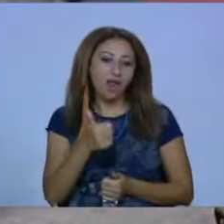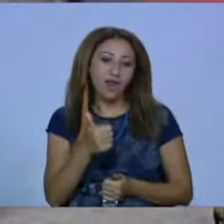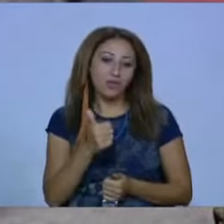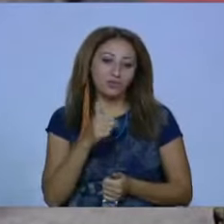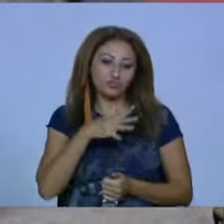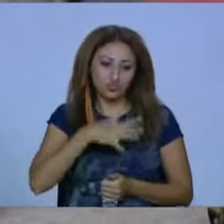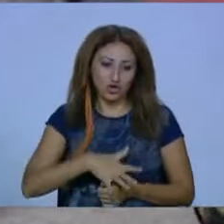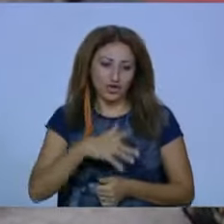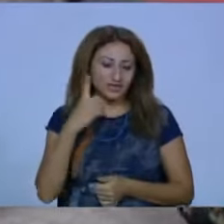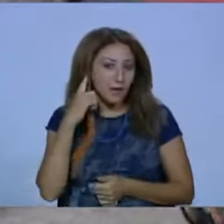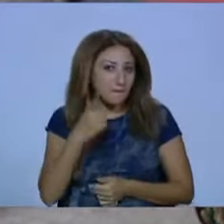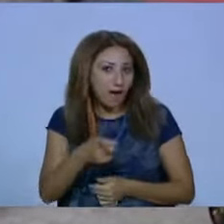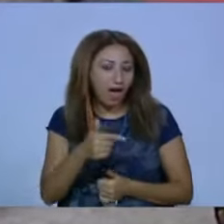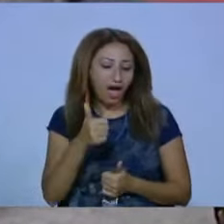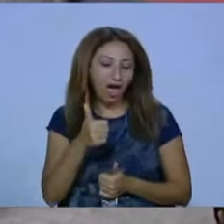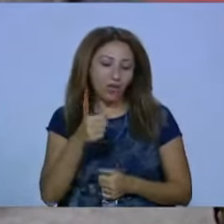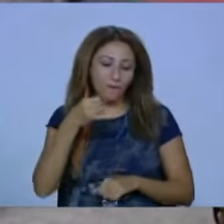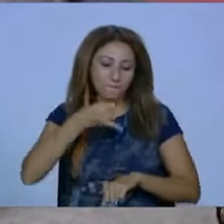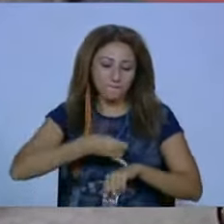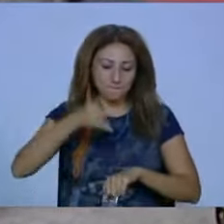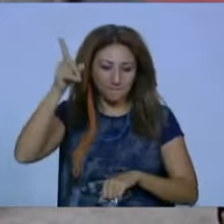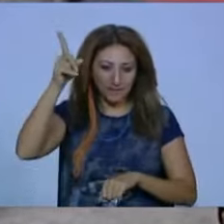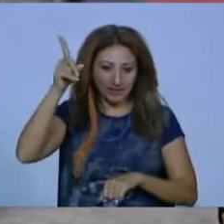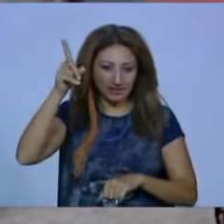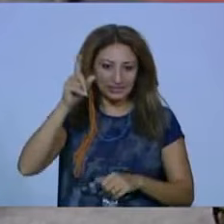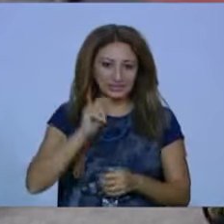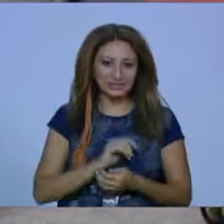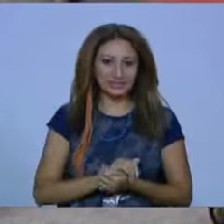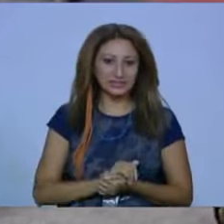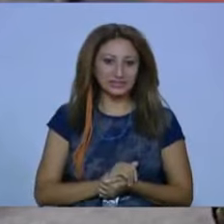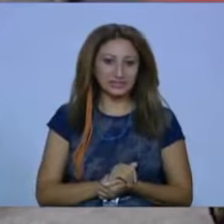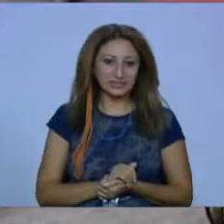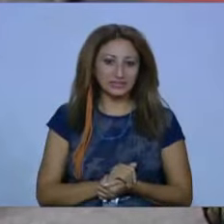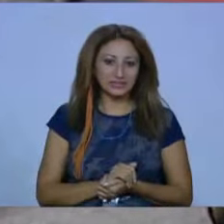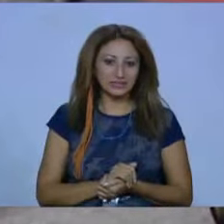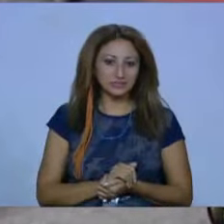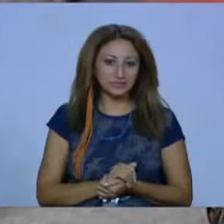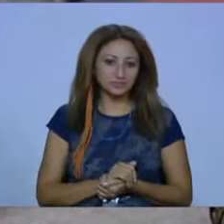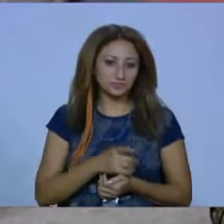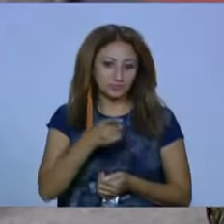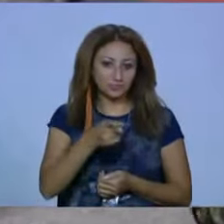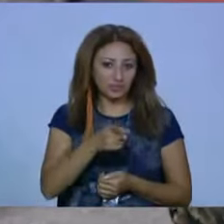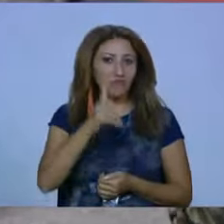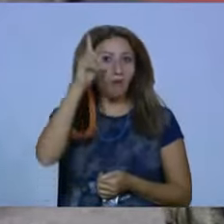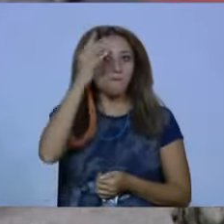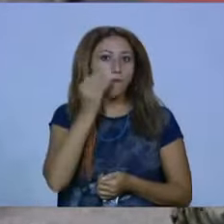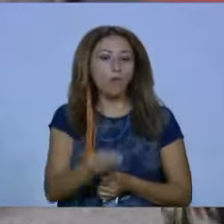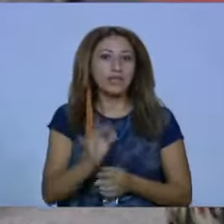وسمع صوتها في المركز اللي عندنا في ايتاي البارود قال لي في موهبه